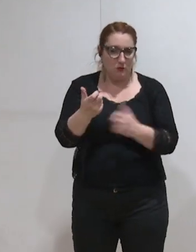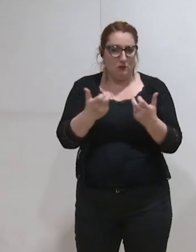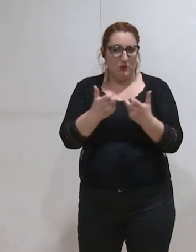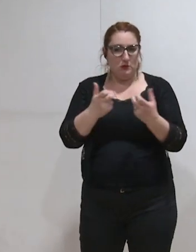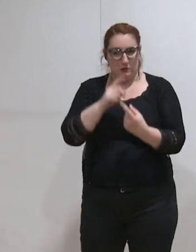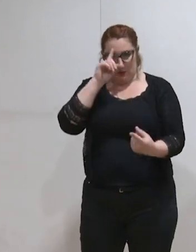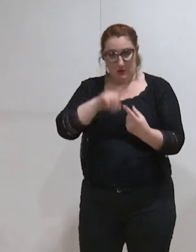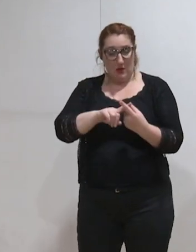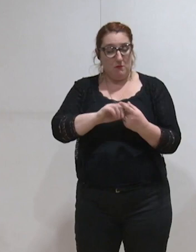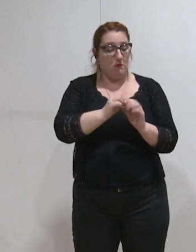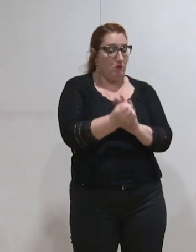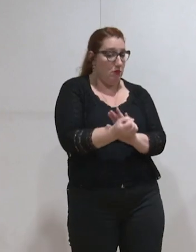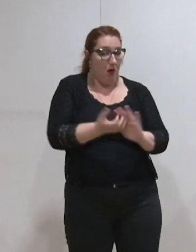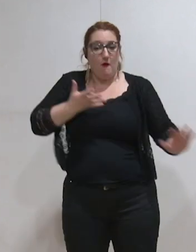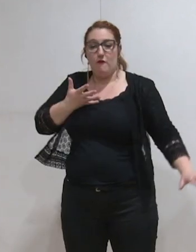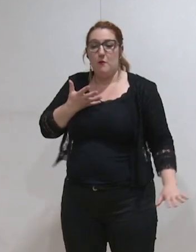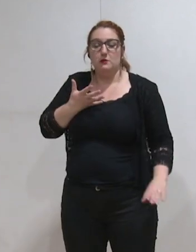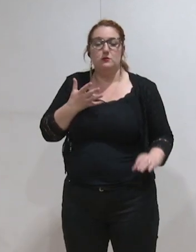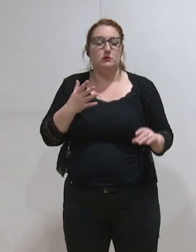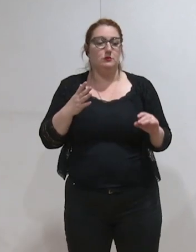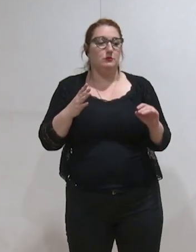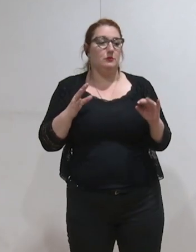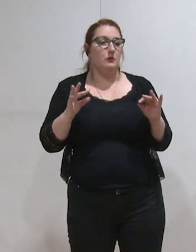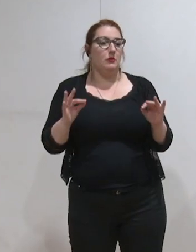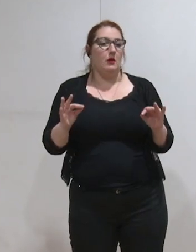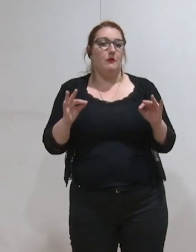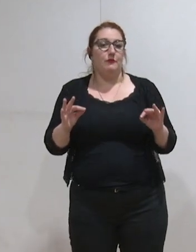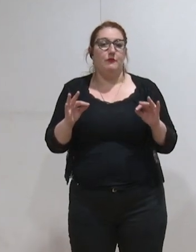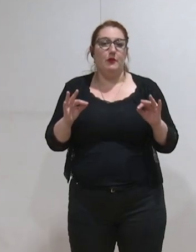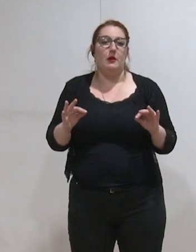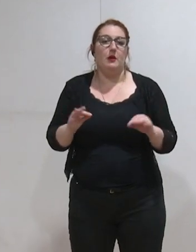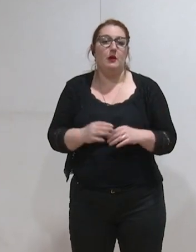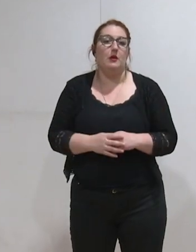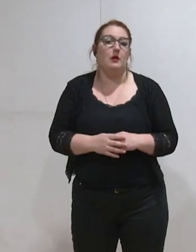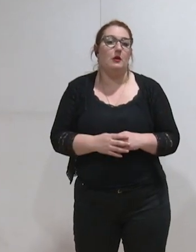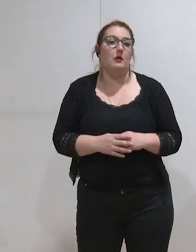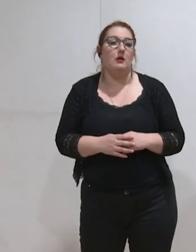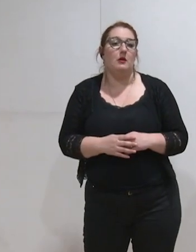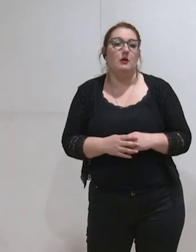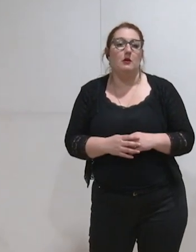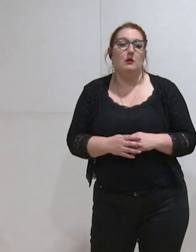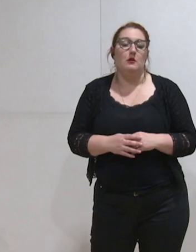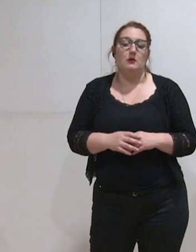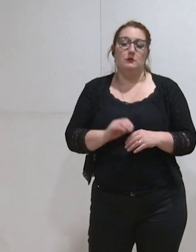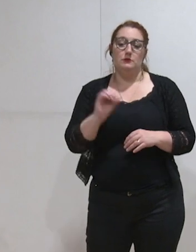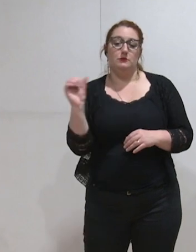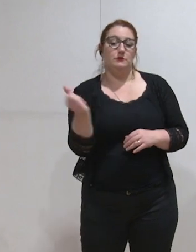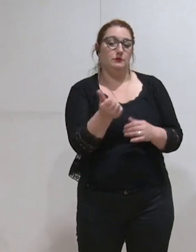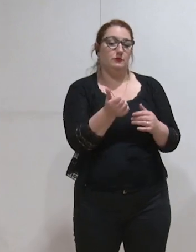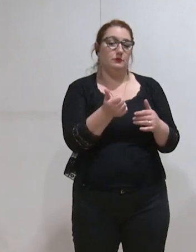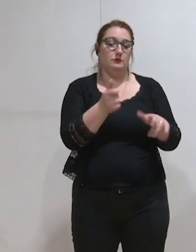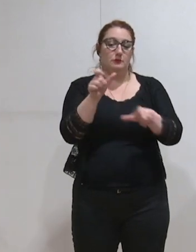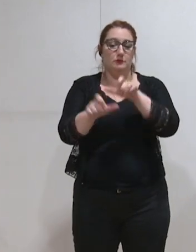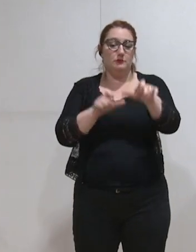d'information sur la la substantifique moelle de ce que font les différents